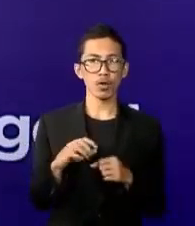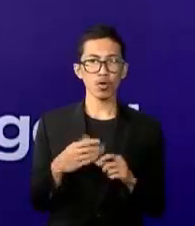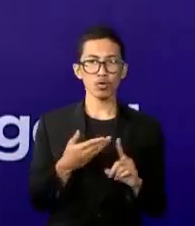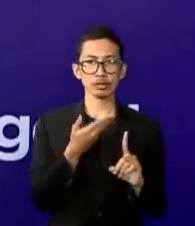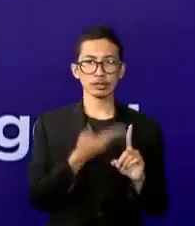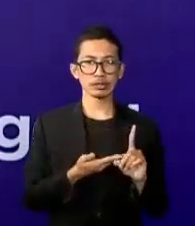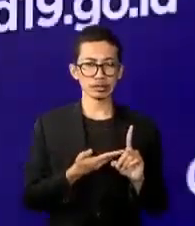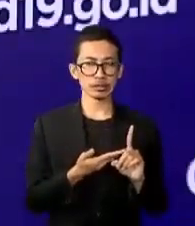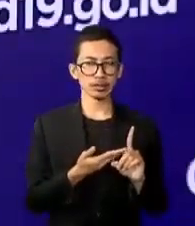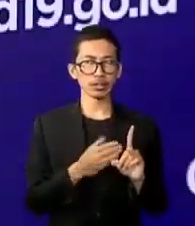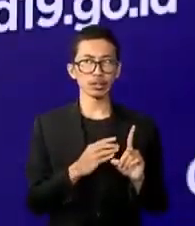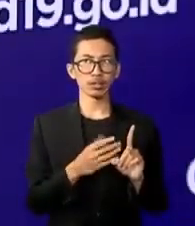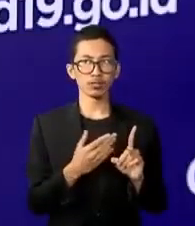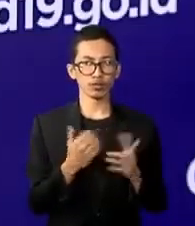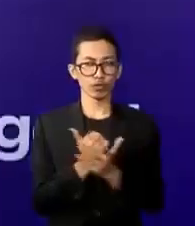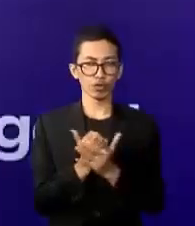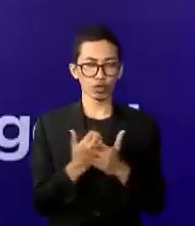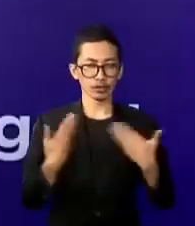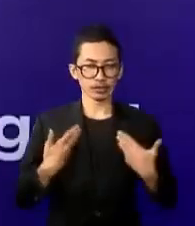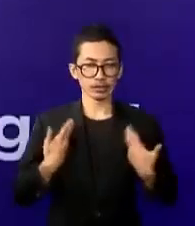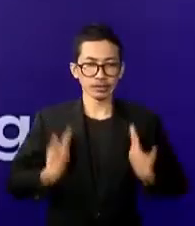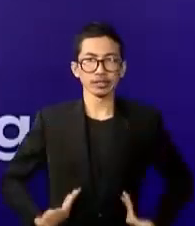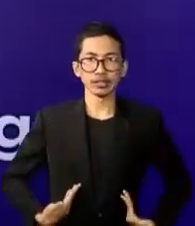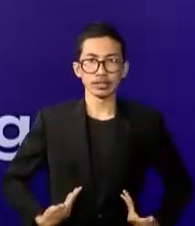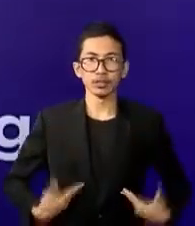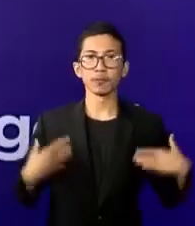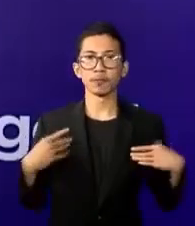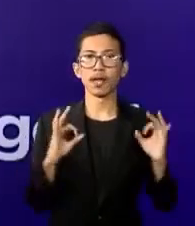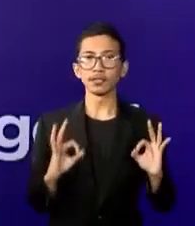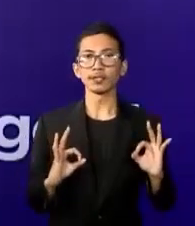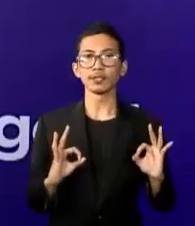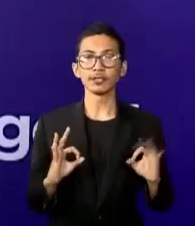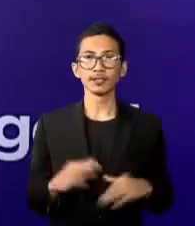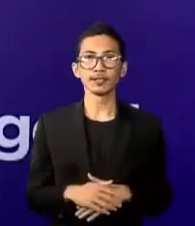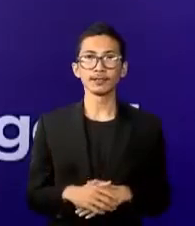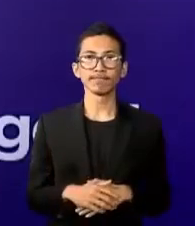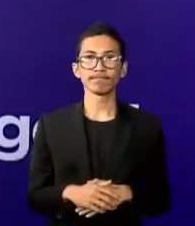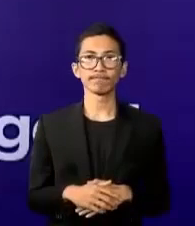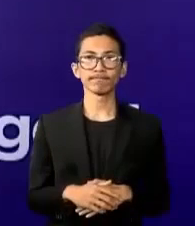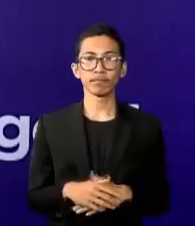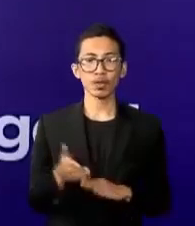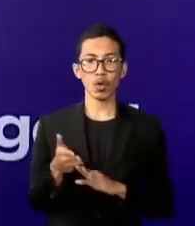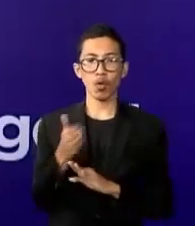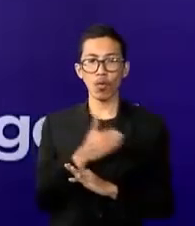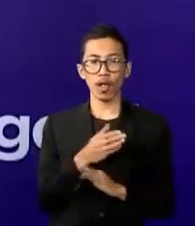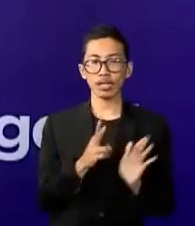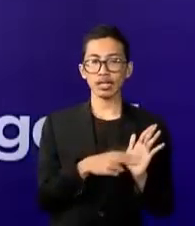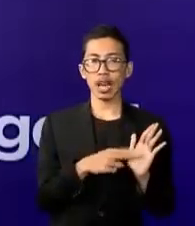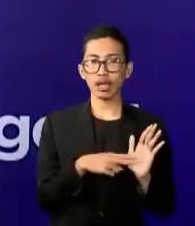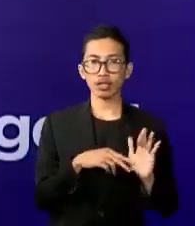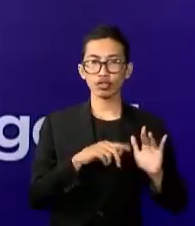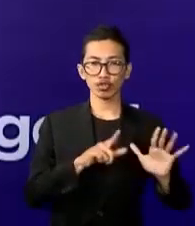gitu langsung betulin postur Iya kerangkanya itu baik karena itu modal kalau nilai dia awalnya sudah tu dikurangi